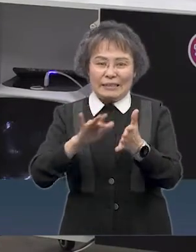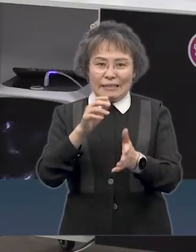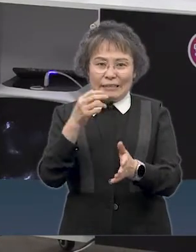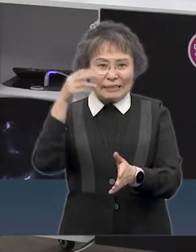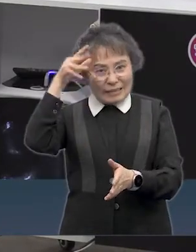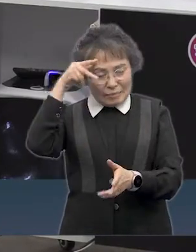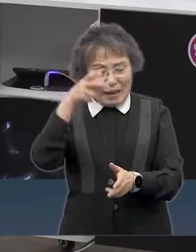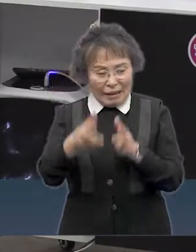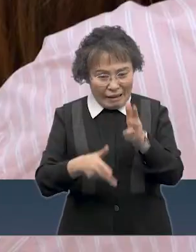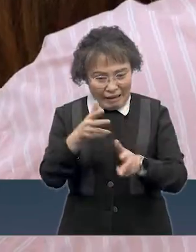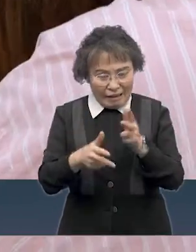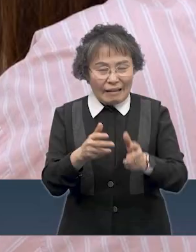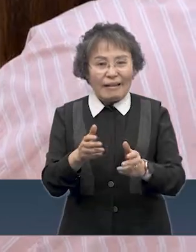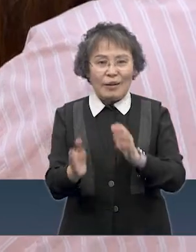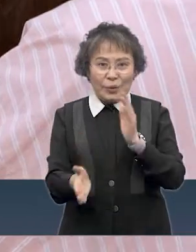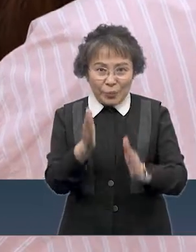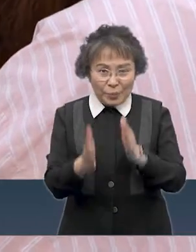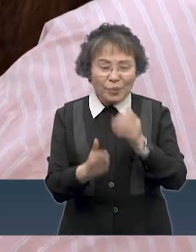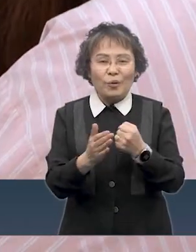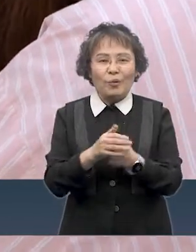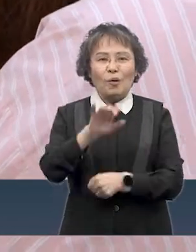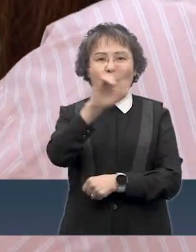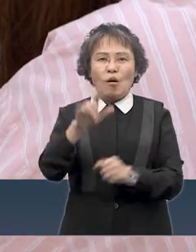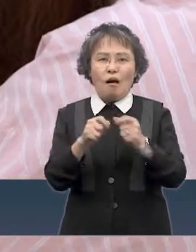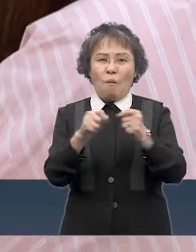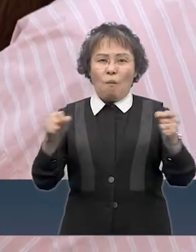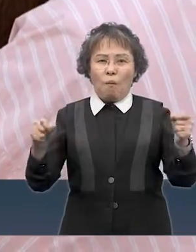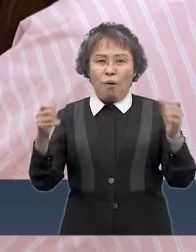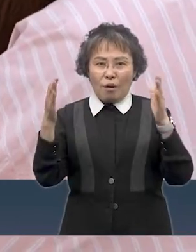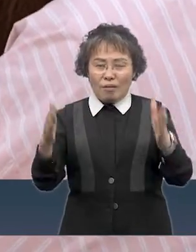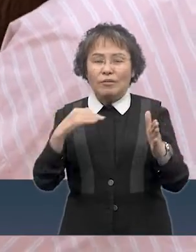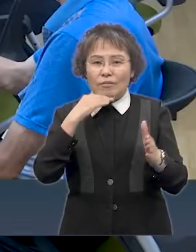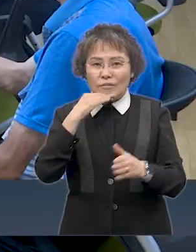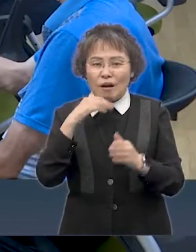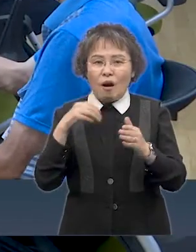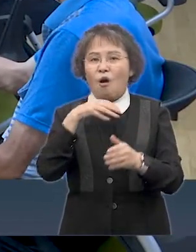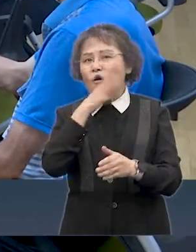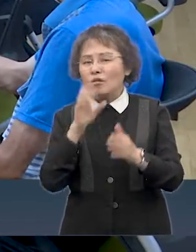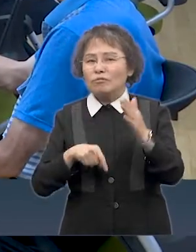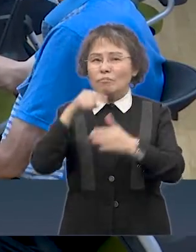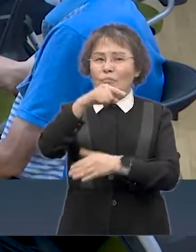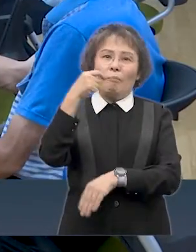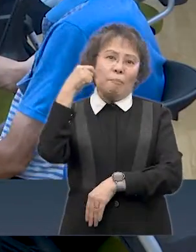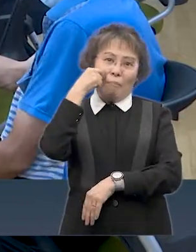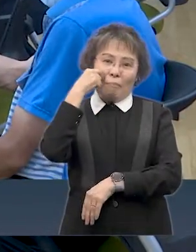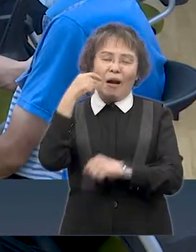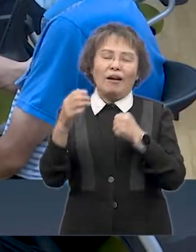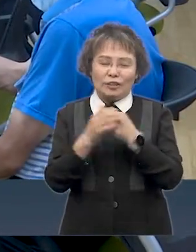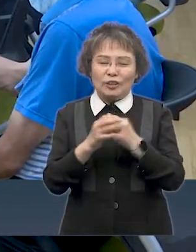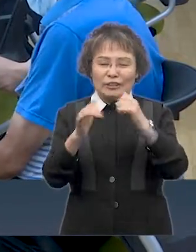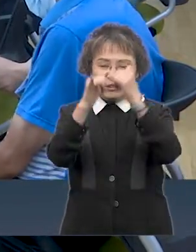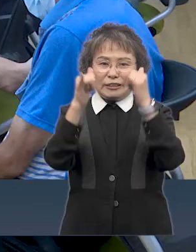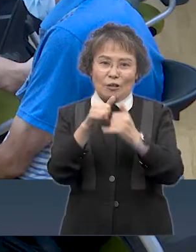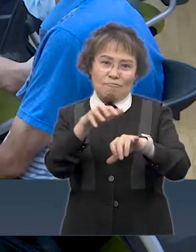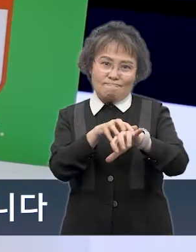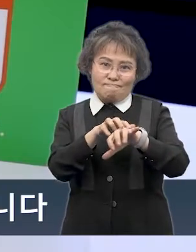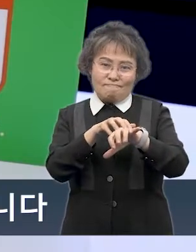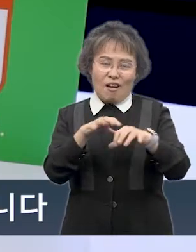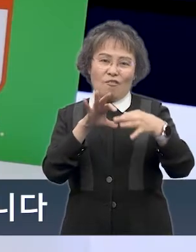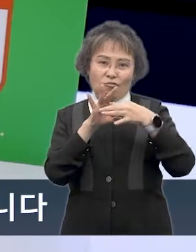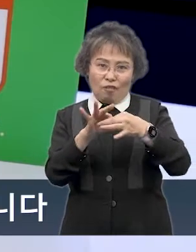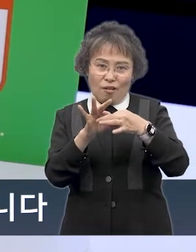홈플랫폼 구축 사업은 코로나19 장기화로 인한 어르신들의 외부 활동 부재와 사회 관계만 결여 문제를 해결하기